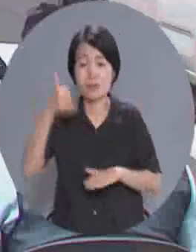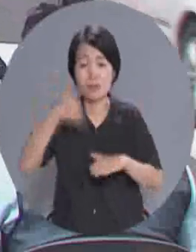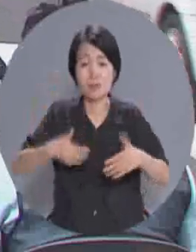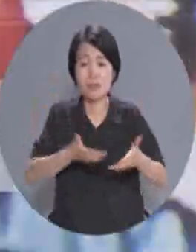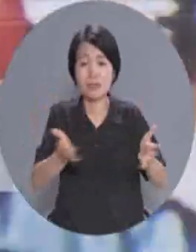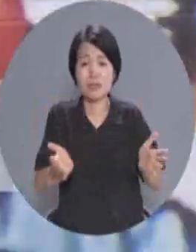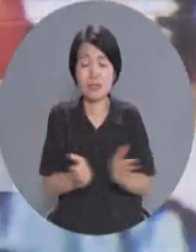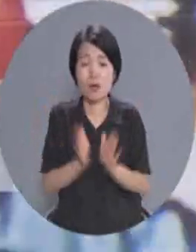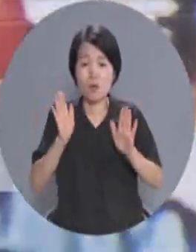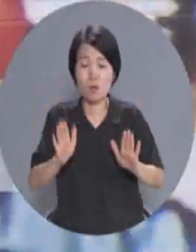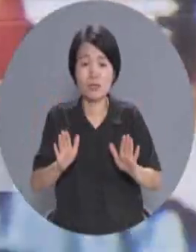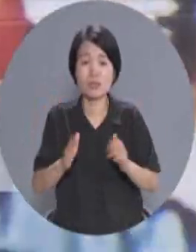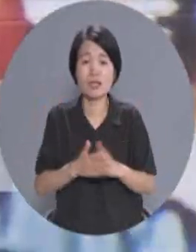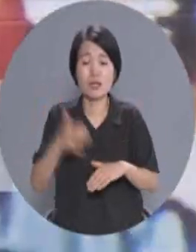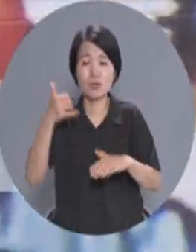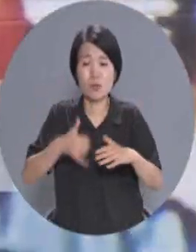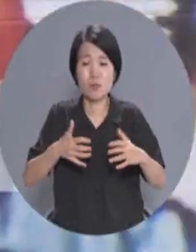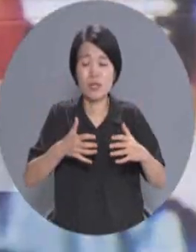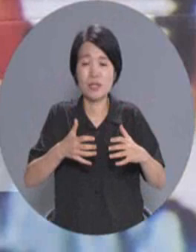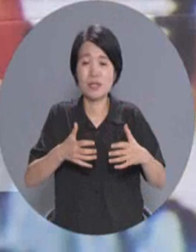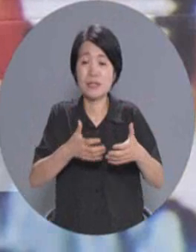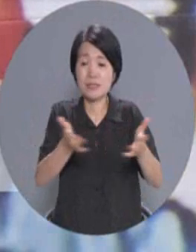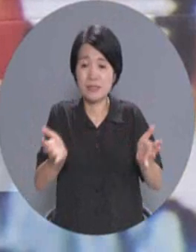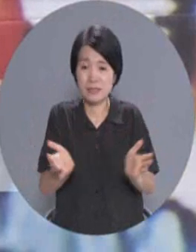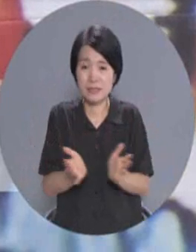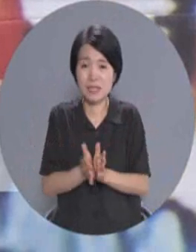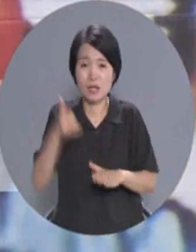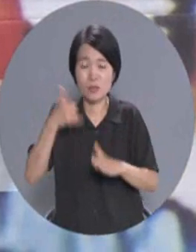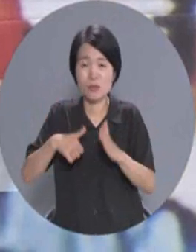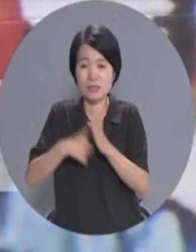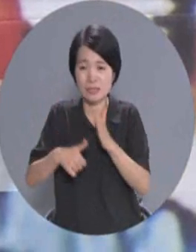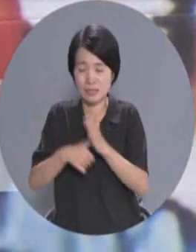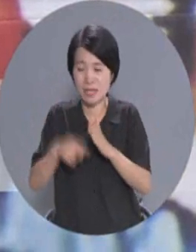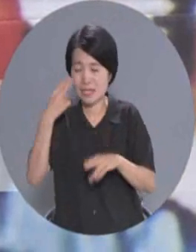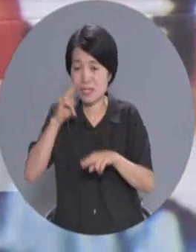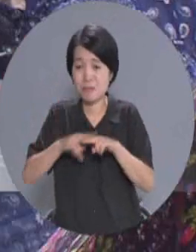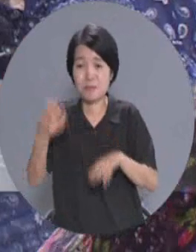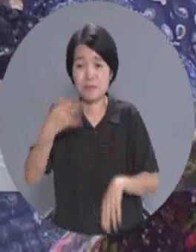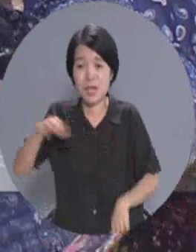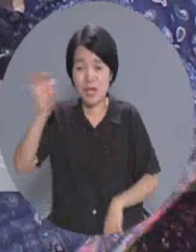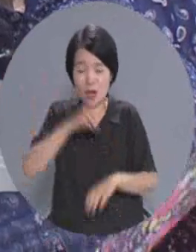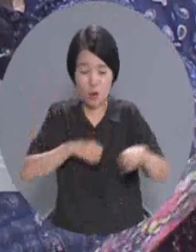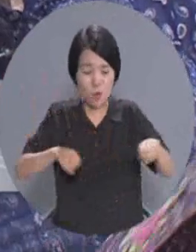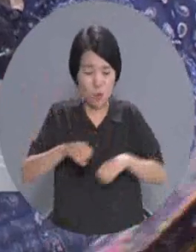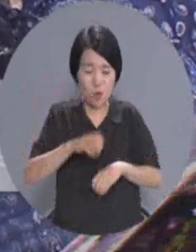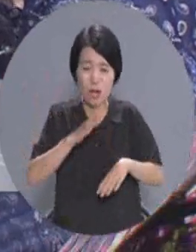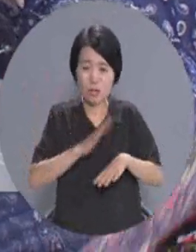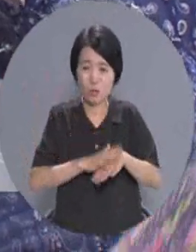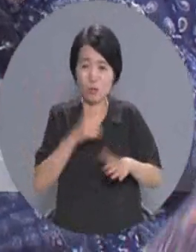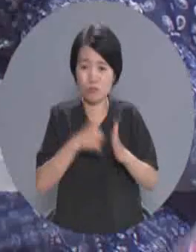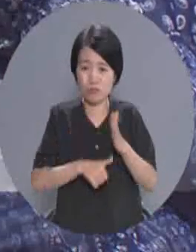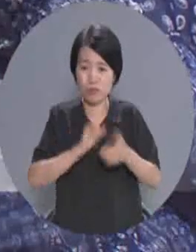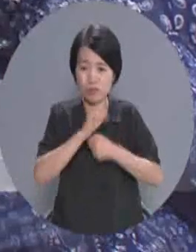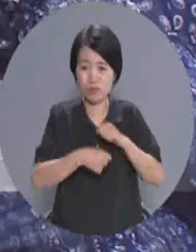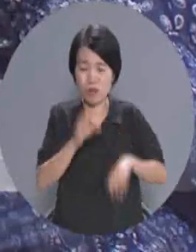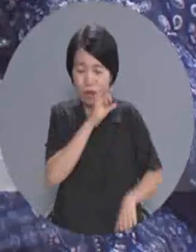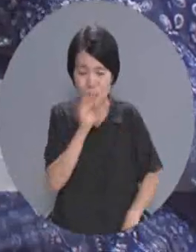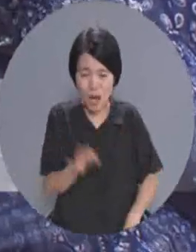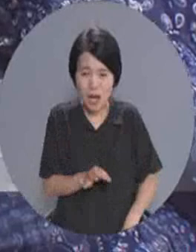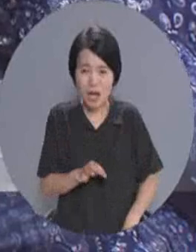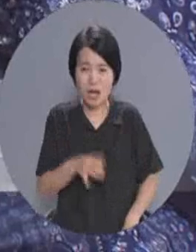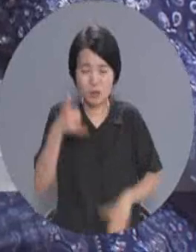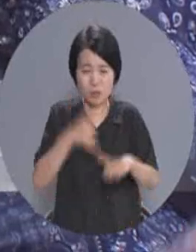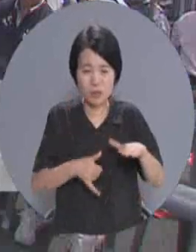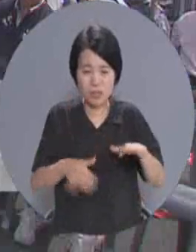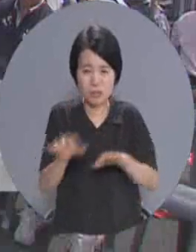농민회는 오늘 열린 농민대회에서 농자재값과 유류비가 인상되고 농축산물 가격이 하락해 농민들이